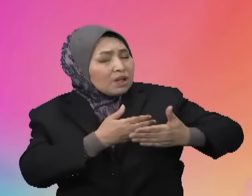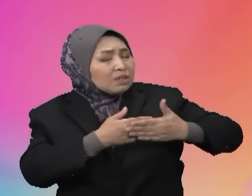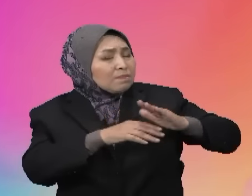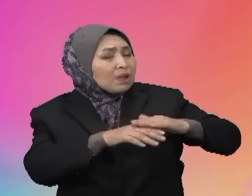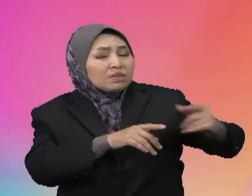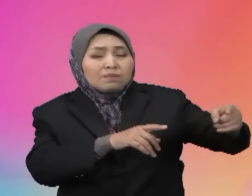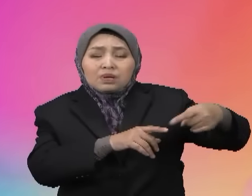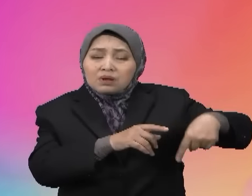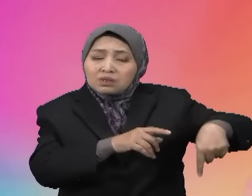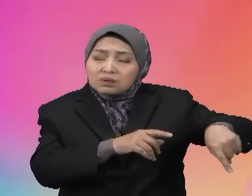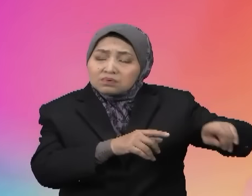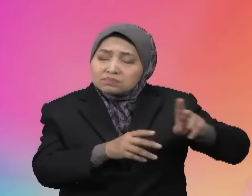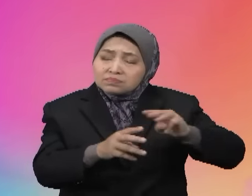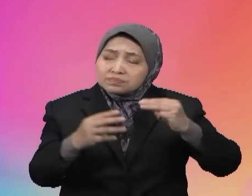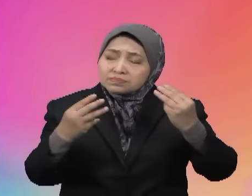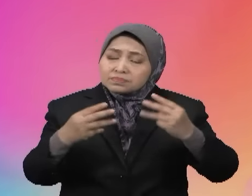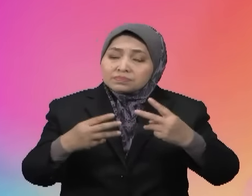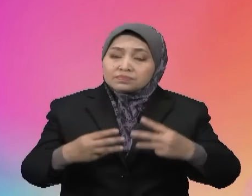ilaihim.